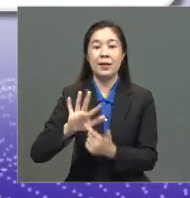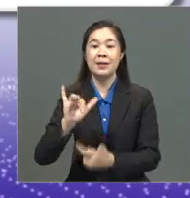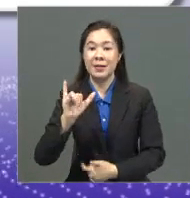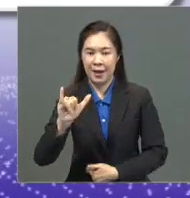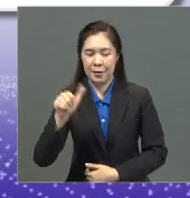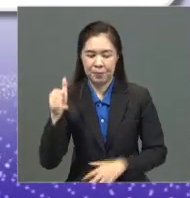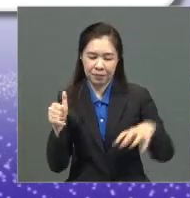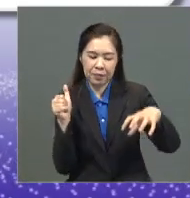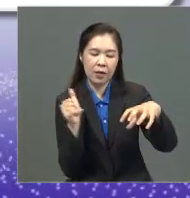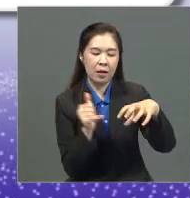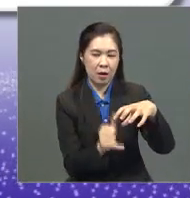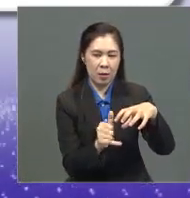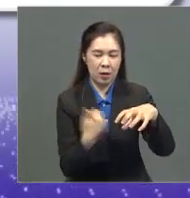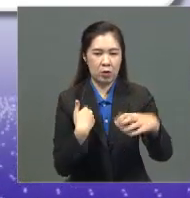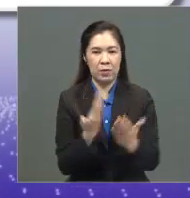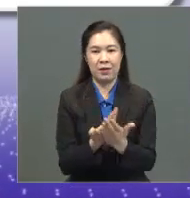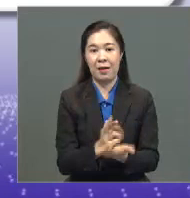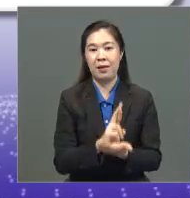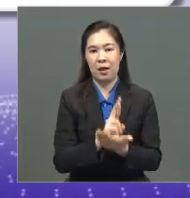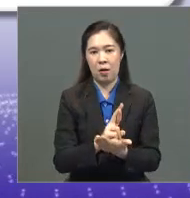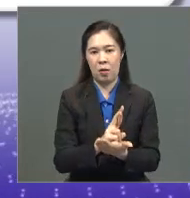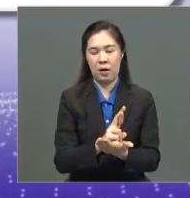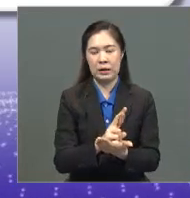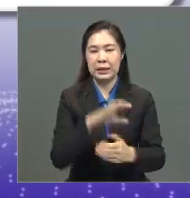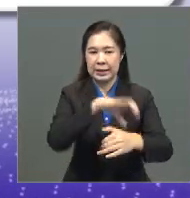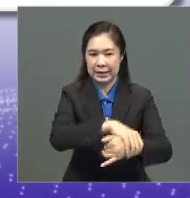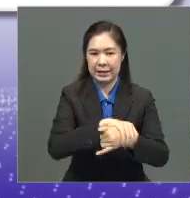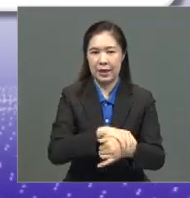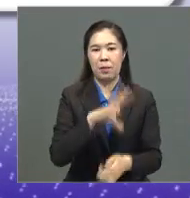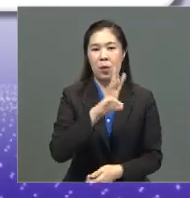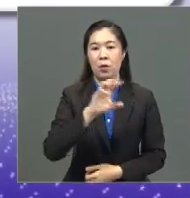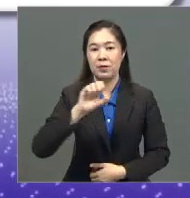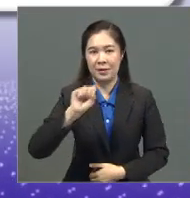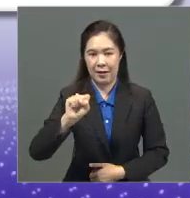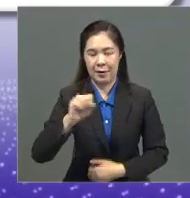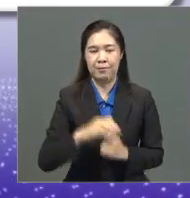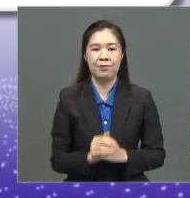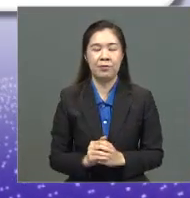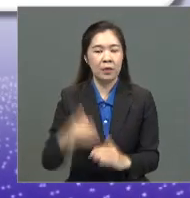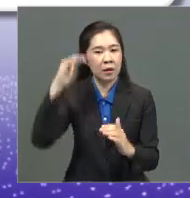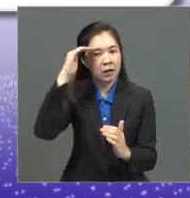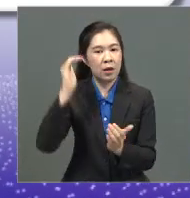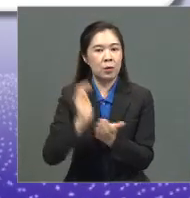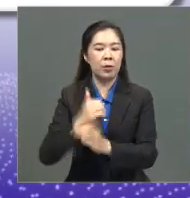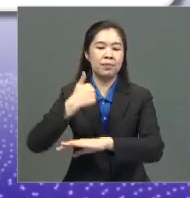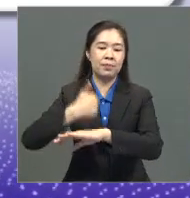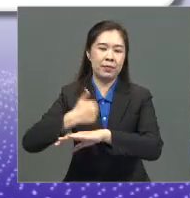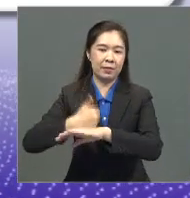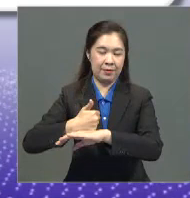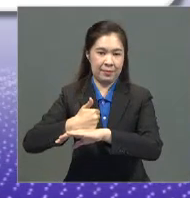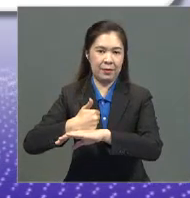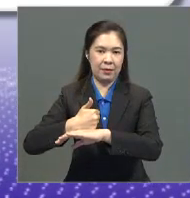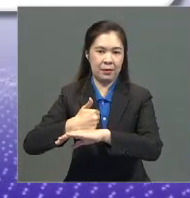ตามความคืบหน้าของคดีมีการตั้งรางวัลนำจับ 6แสนบาทด้วยครับ 11มกราคมพลตำรวจเอกจักรทิพย์ชัยจินดาผบตร.